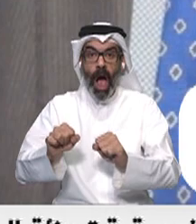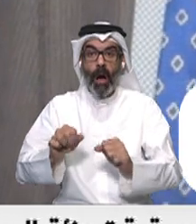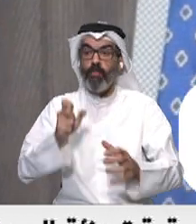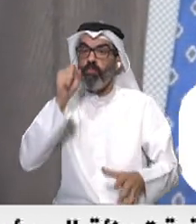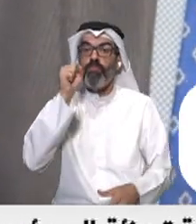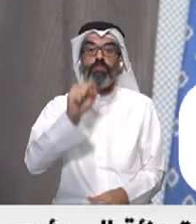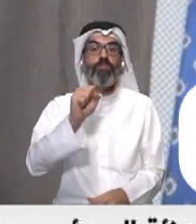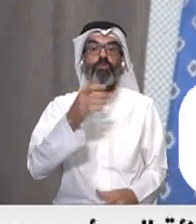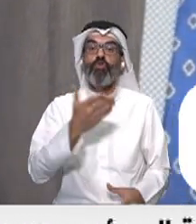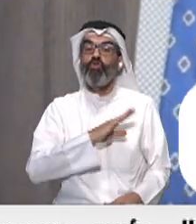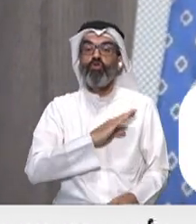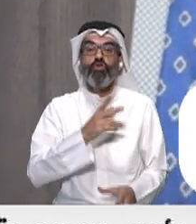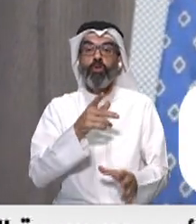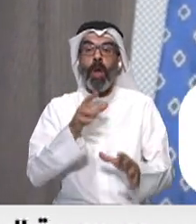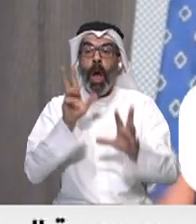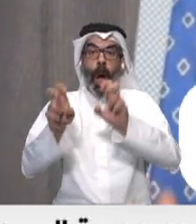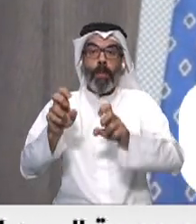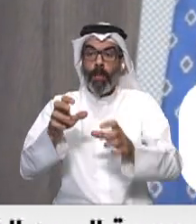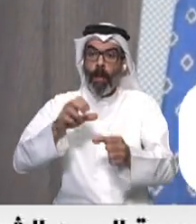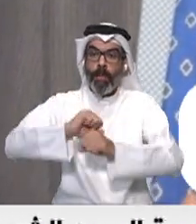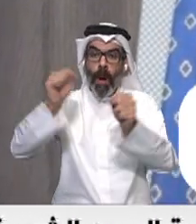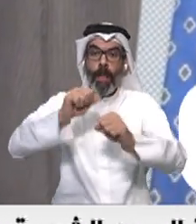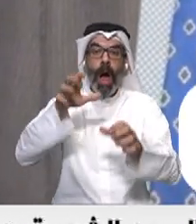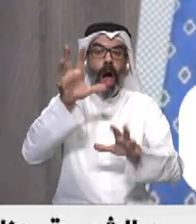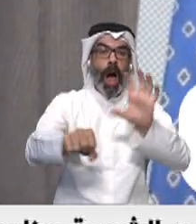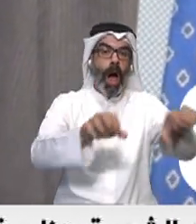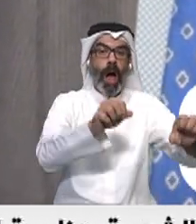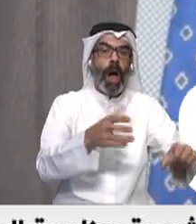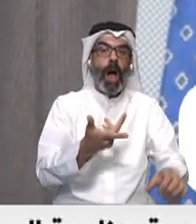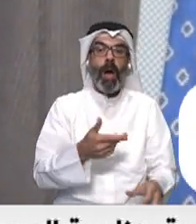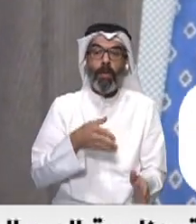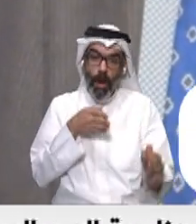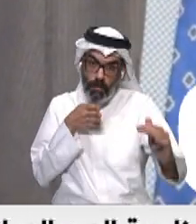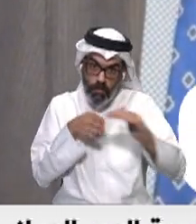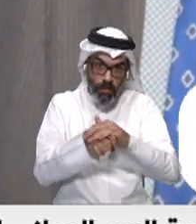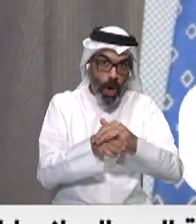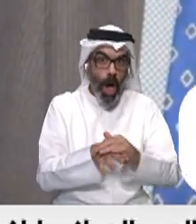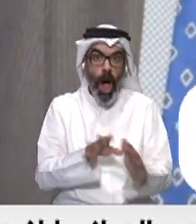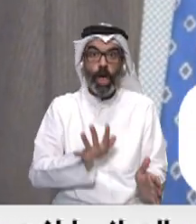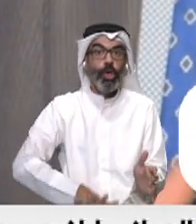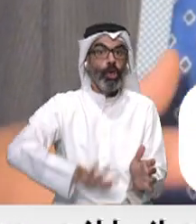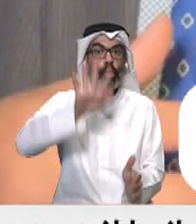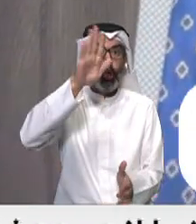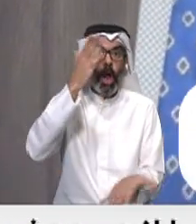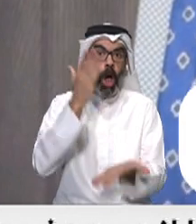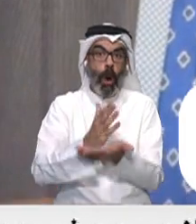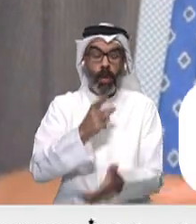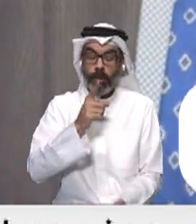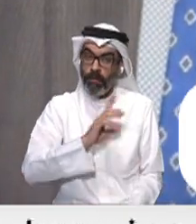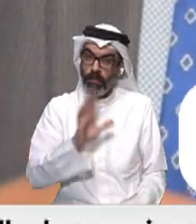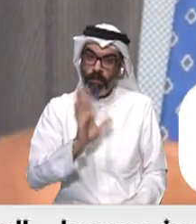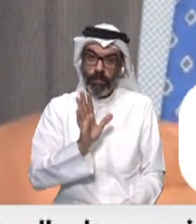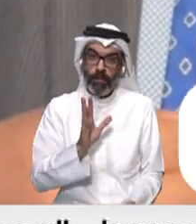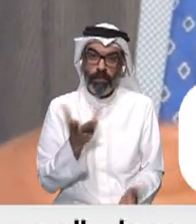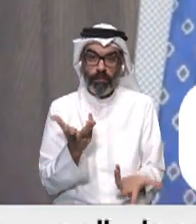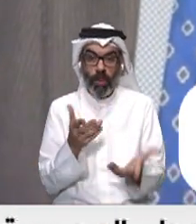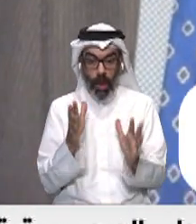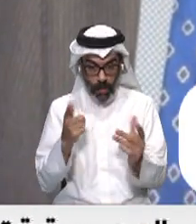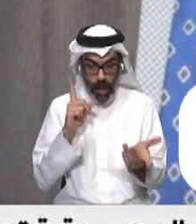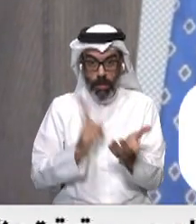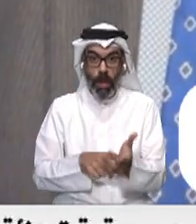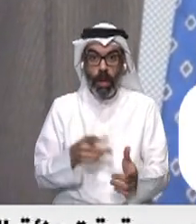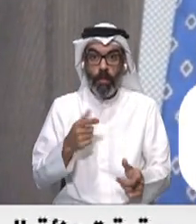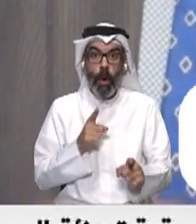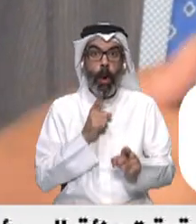الايراني لكن الجميع يستبعد ان يدخل منطقه الشرق الاوسط في حرب شامله ما حدث بالفعل هو ان